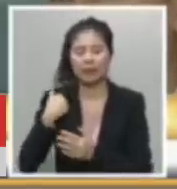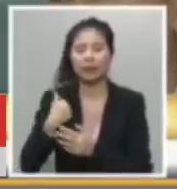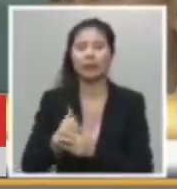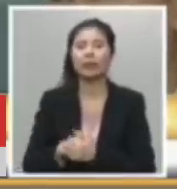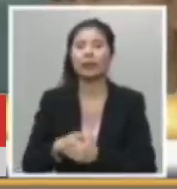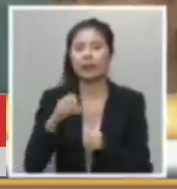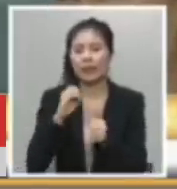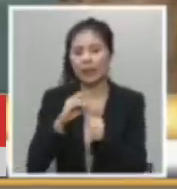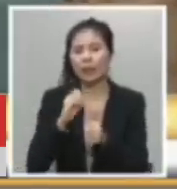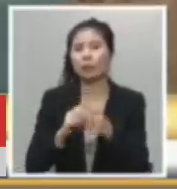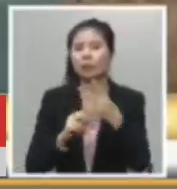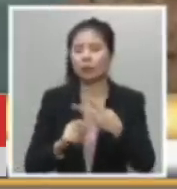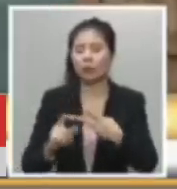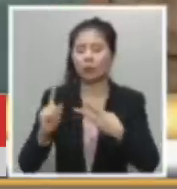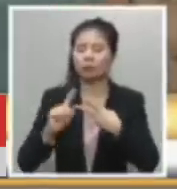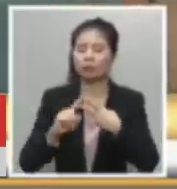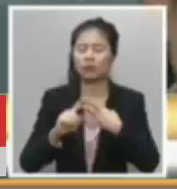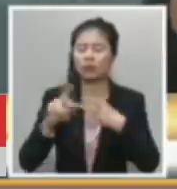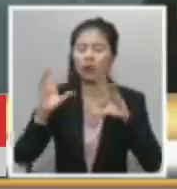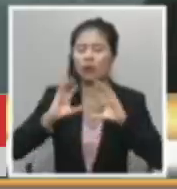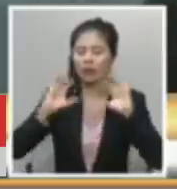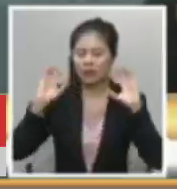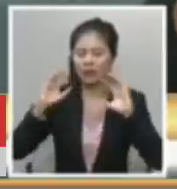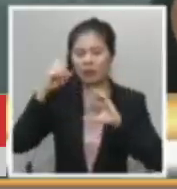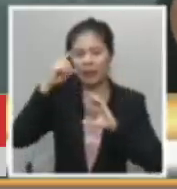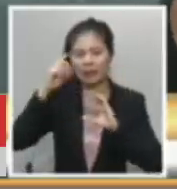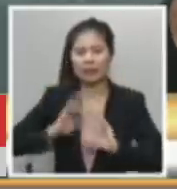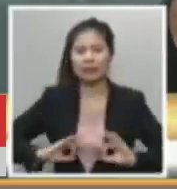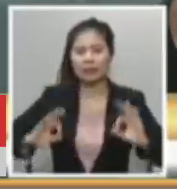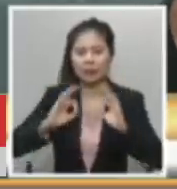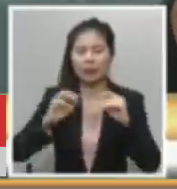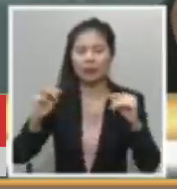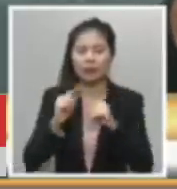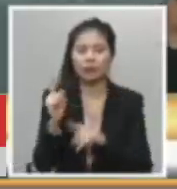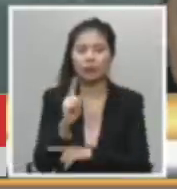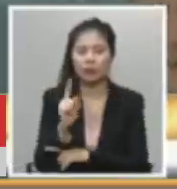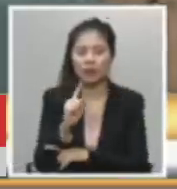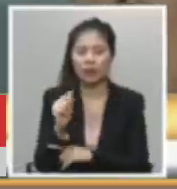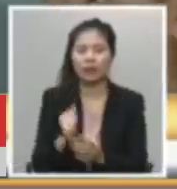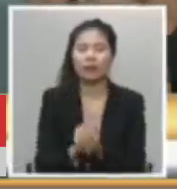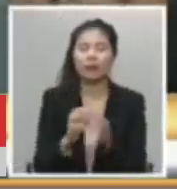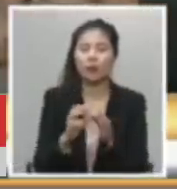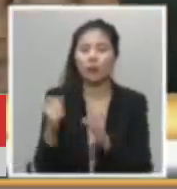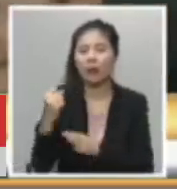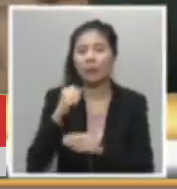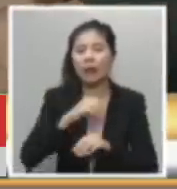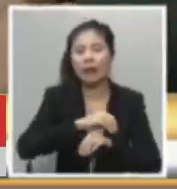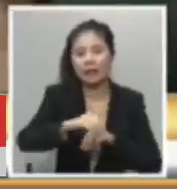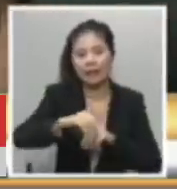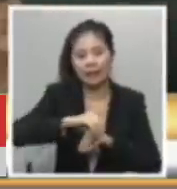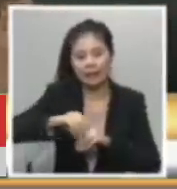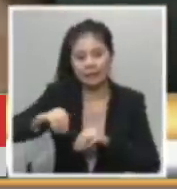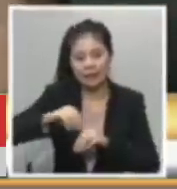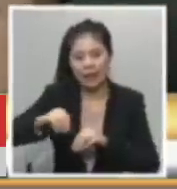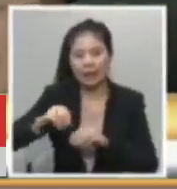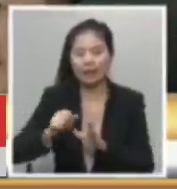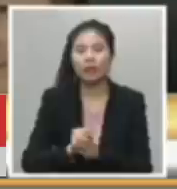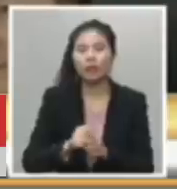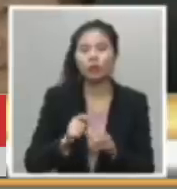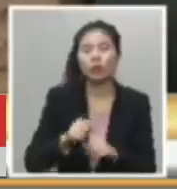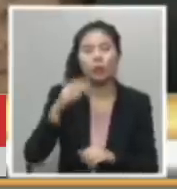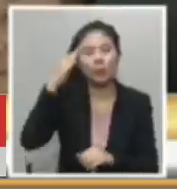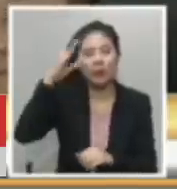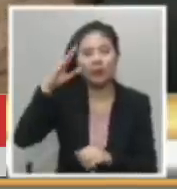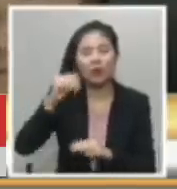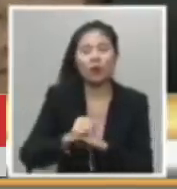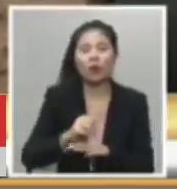มเห็นว่ารัฐบาลไม่ได้ให้ความสำคัญกับการกระจายอำนาจและมองข้ามความสำคัญข